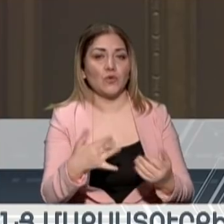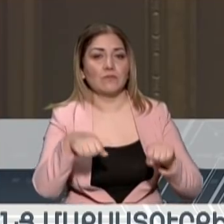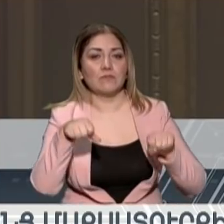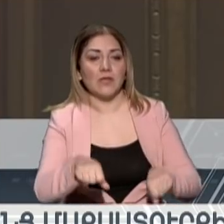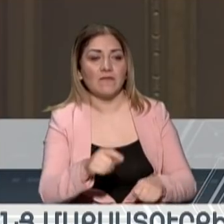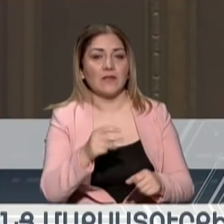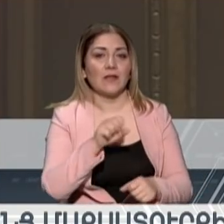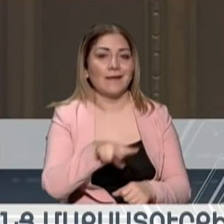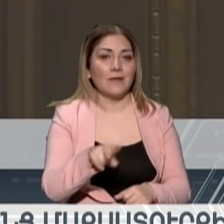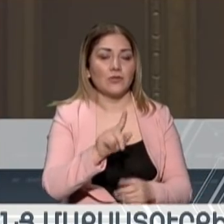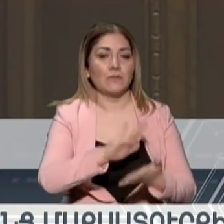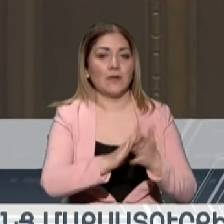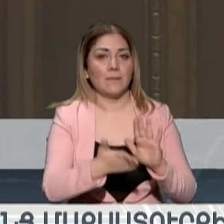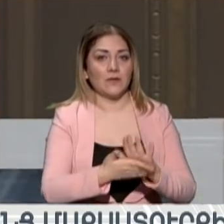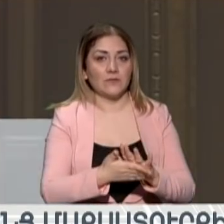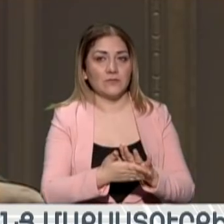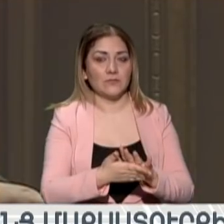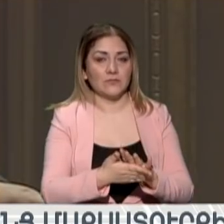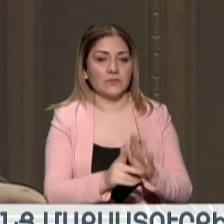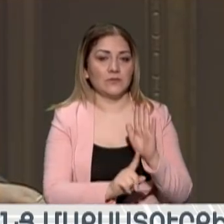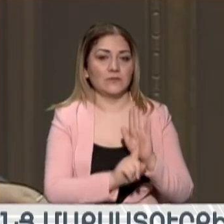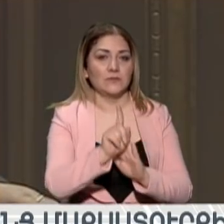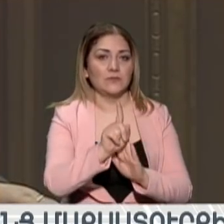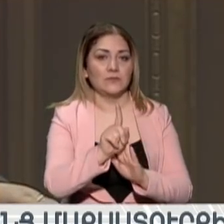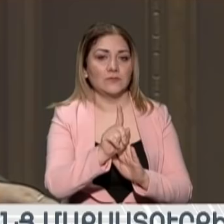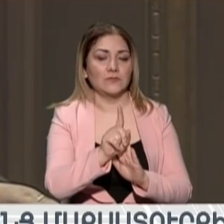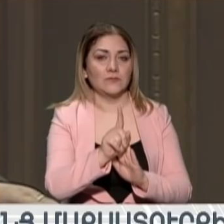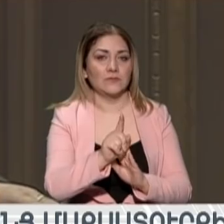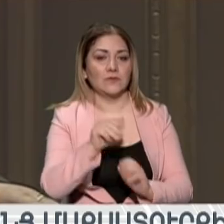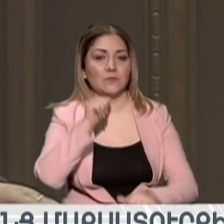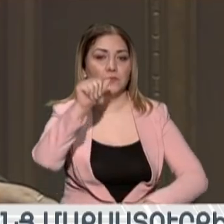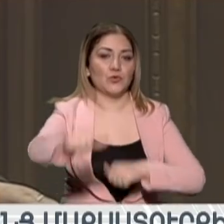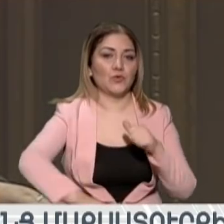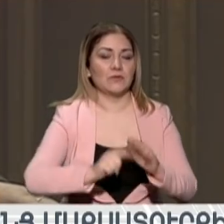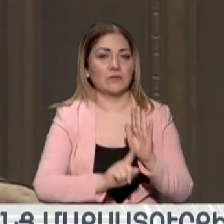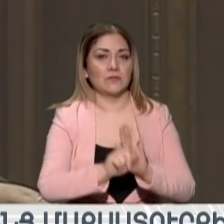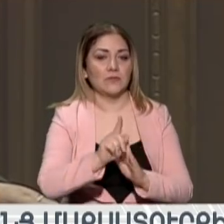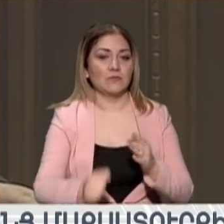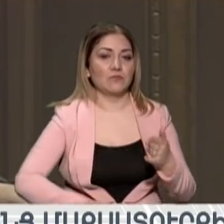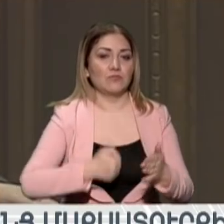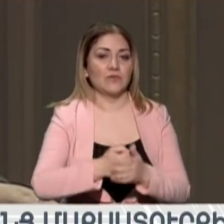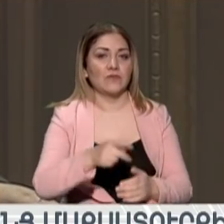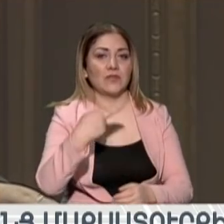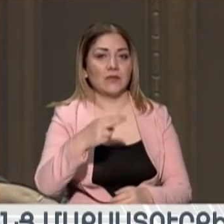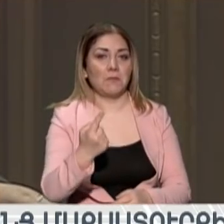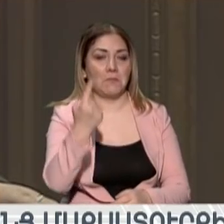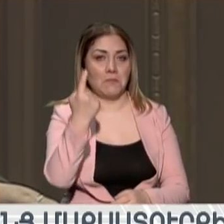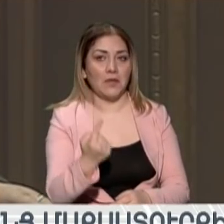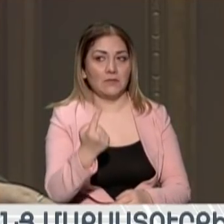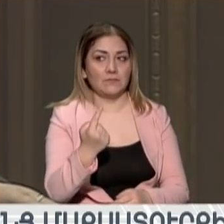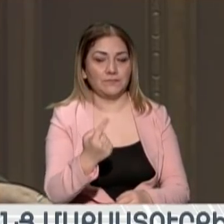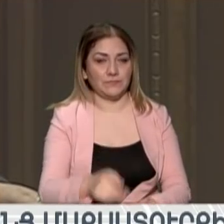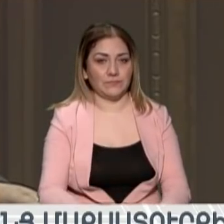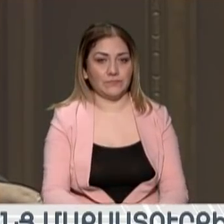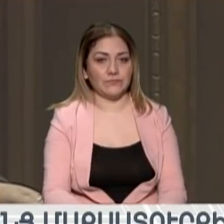որ համաձայնագիրը կսկսի գործել փաստացի եկող տարվանից, այսինքն մինչեւ այս տարվա դեկտեմբերի 1-ը